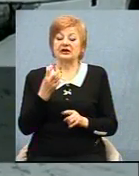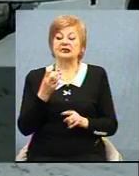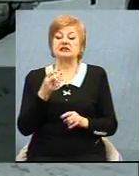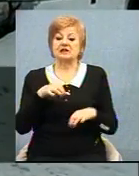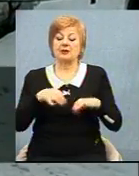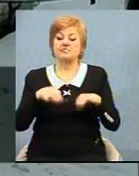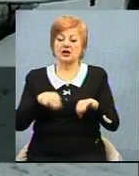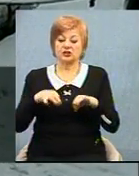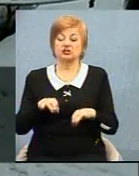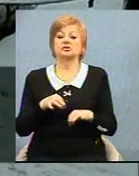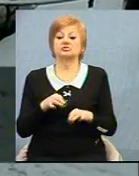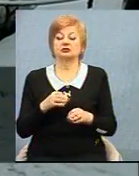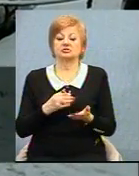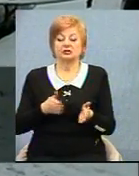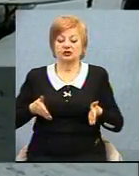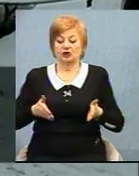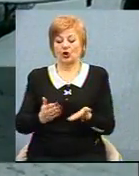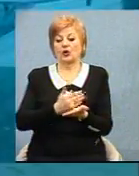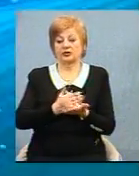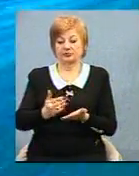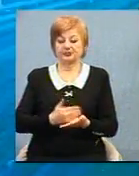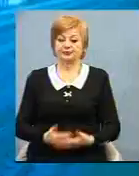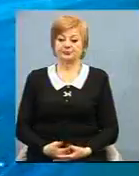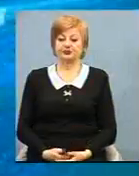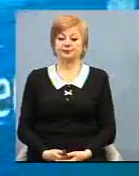спецтехніки Запорізького облавтодору та служби автомобільних доріг.